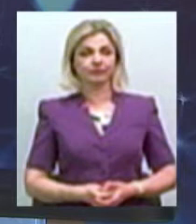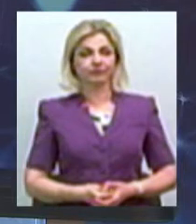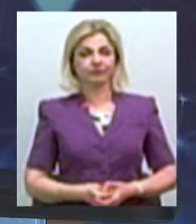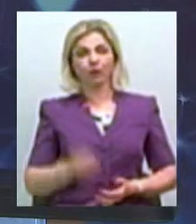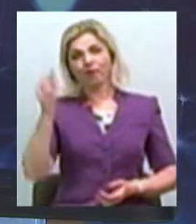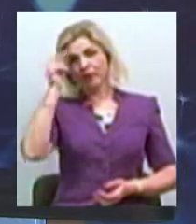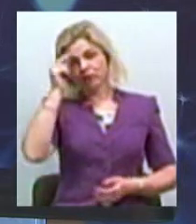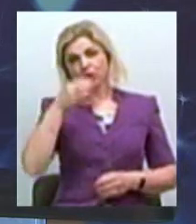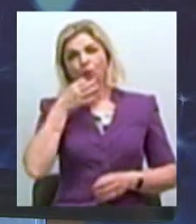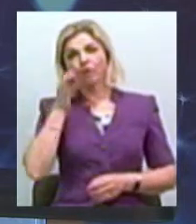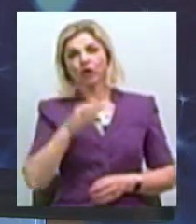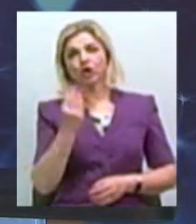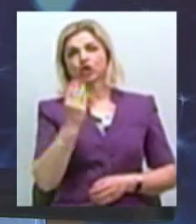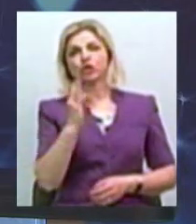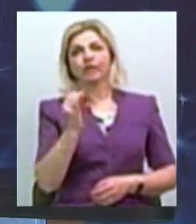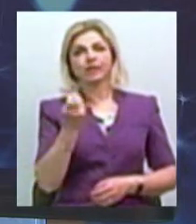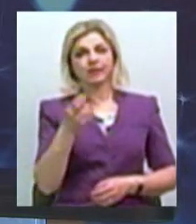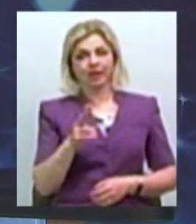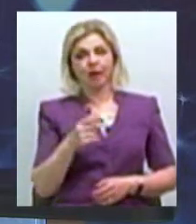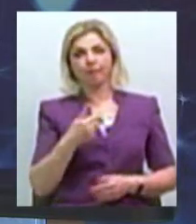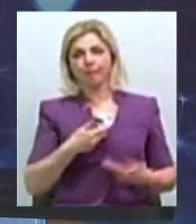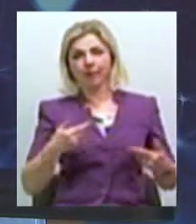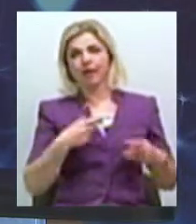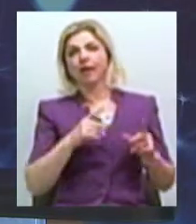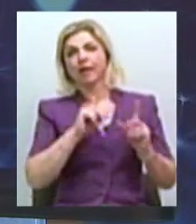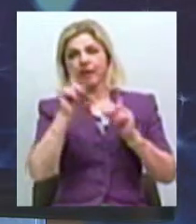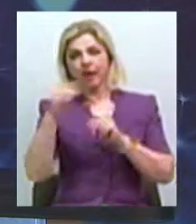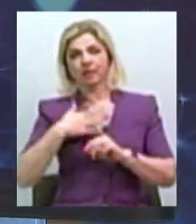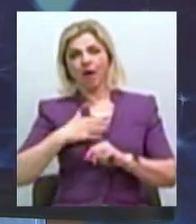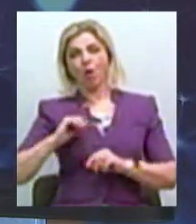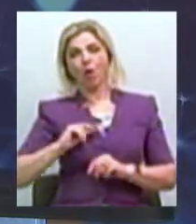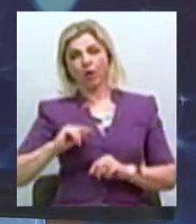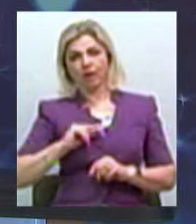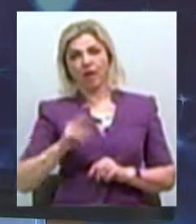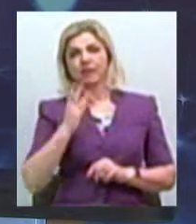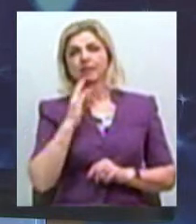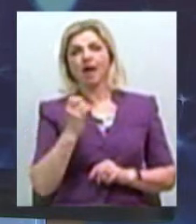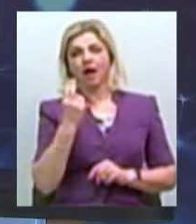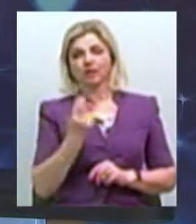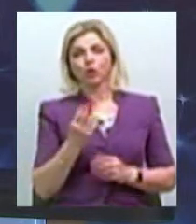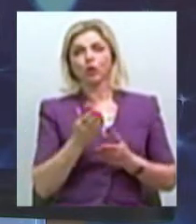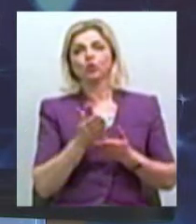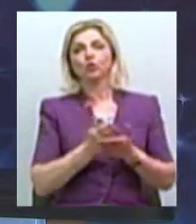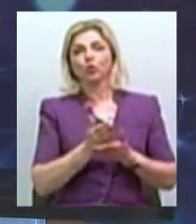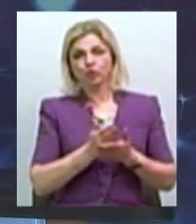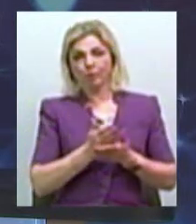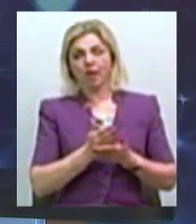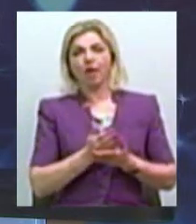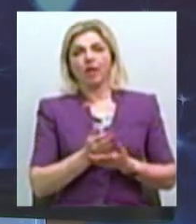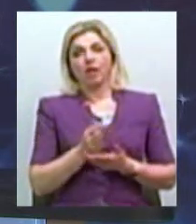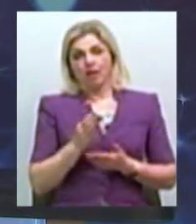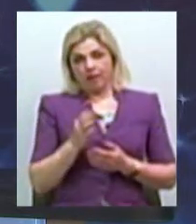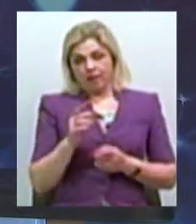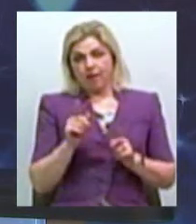вивчали досвід Швеції, були у Стокгольмі у їх, наших колег, у їх національної служби посередництва, вона там називається. І